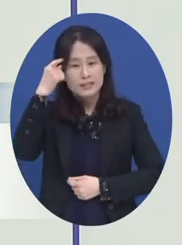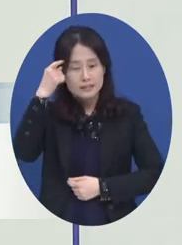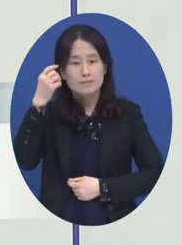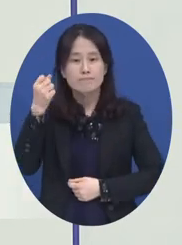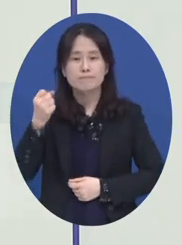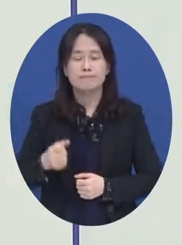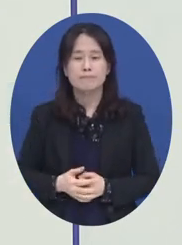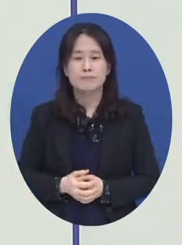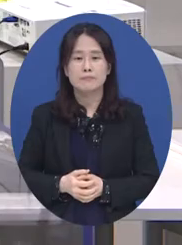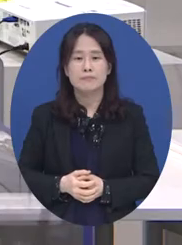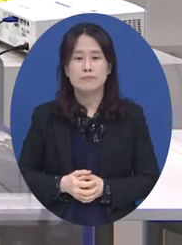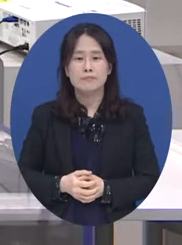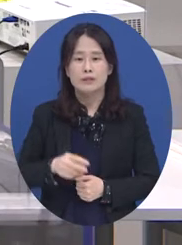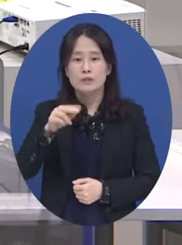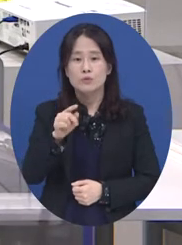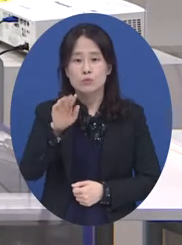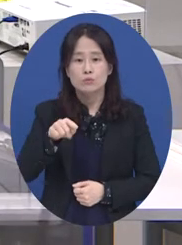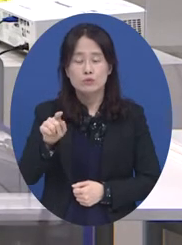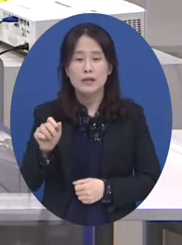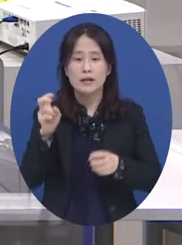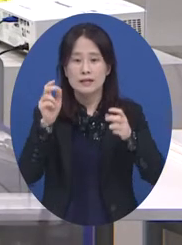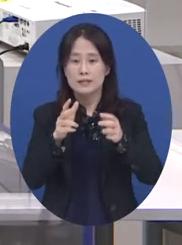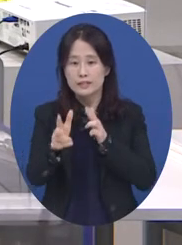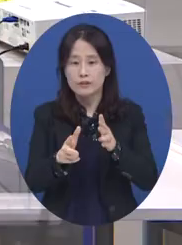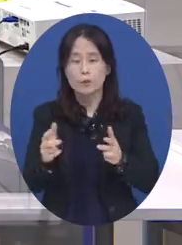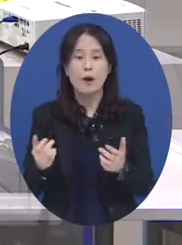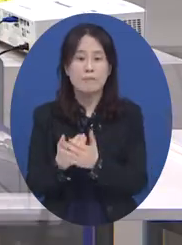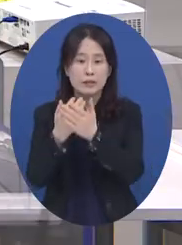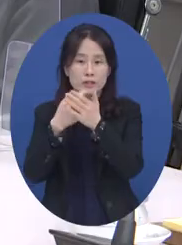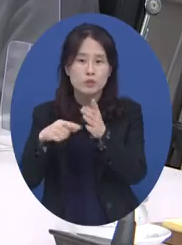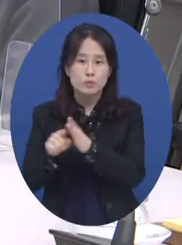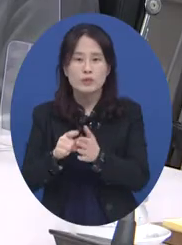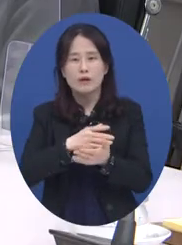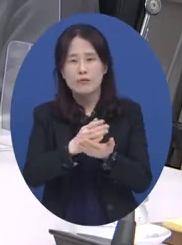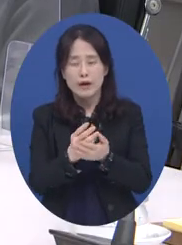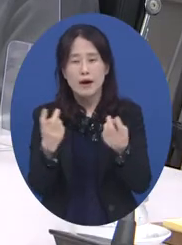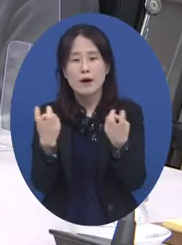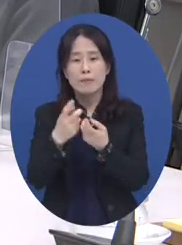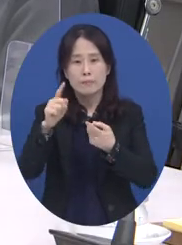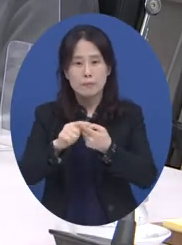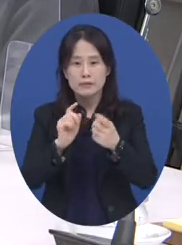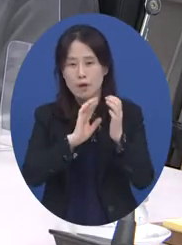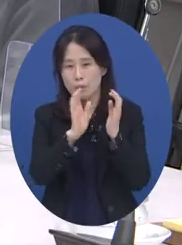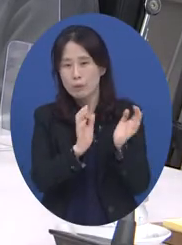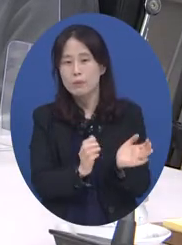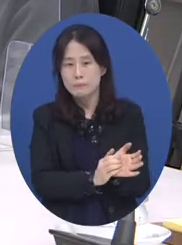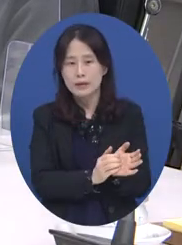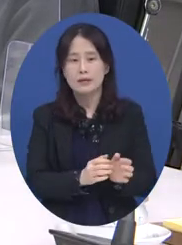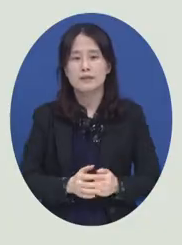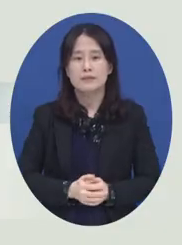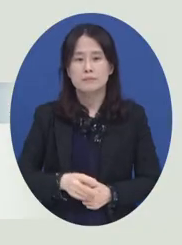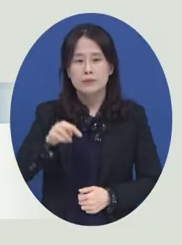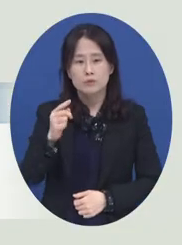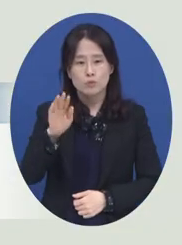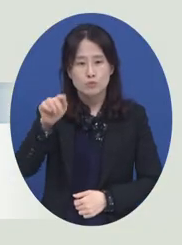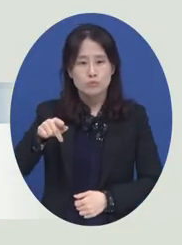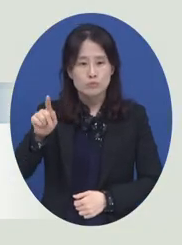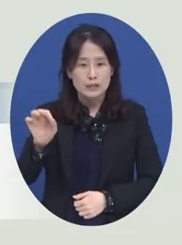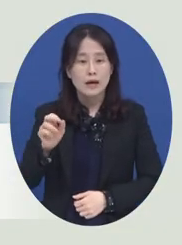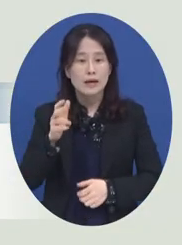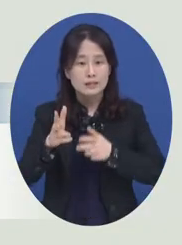하는 생각을 하고요. 소부장 산업과 기업 발전을 위한 다양한 방안에 대한 논의도 이뤄졌습니다. 이